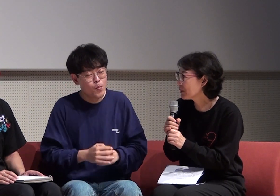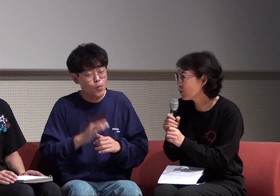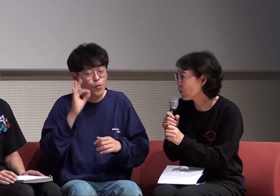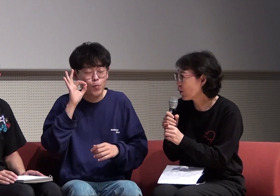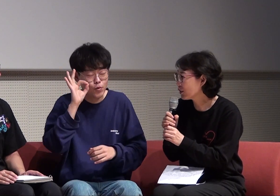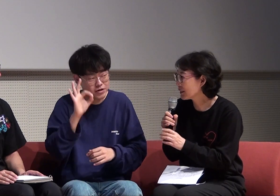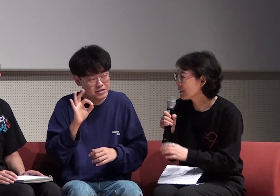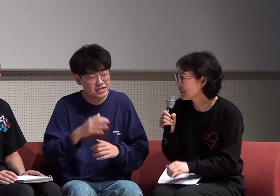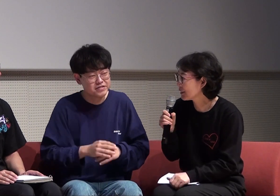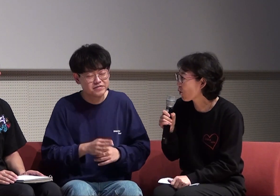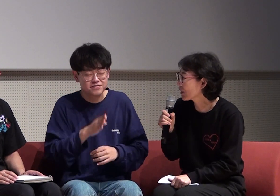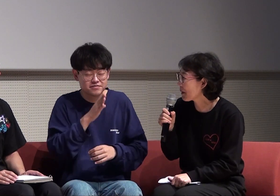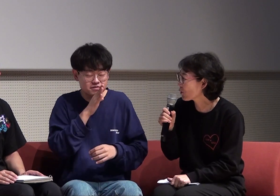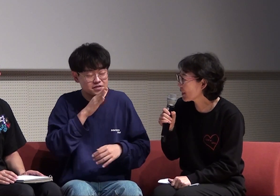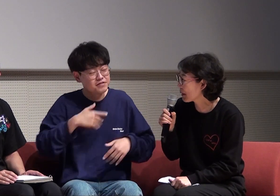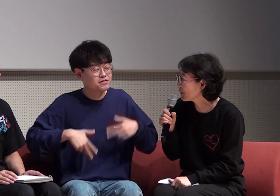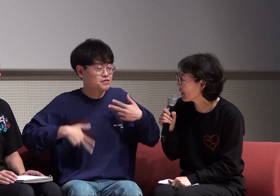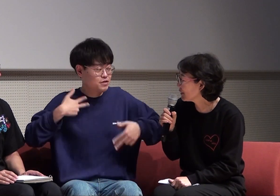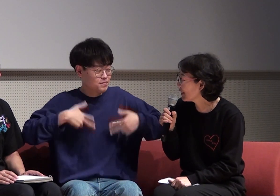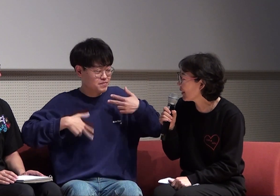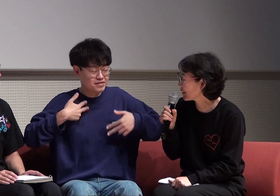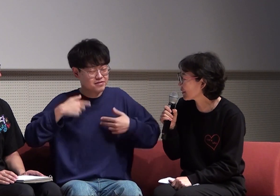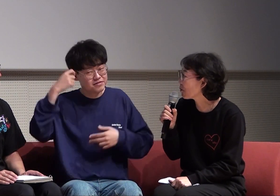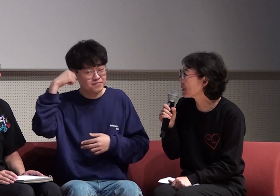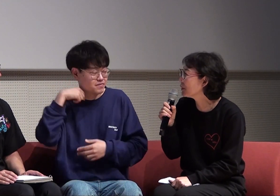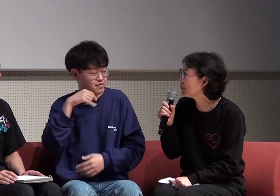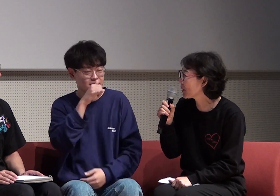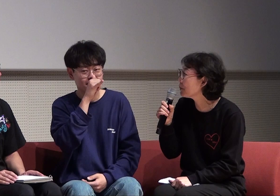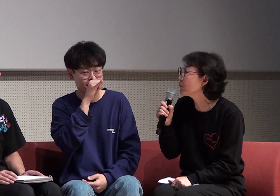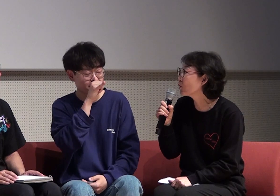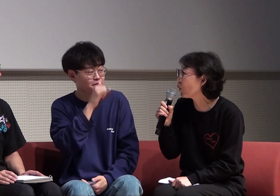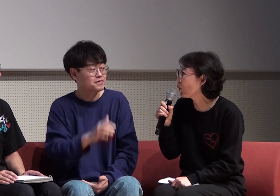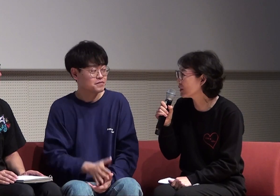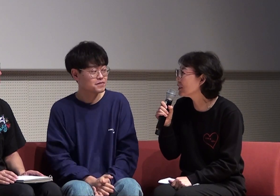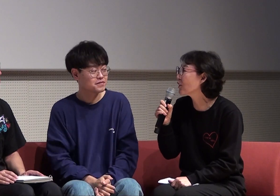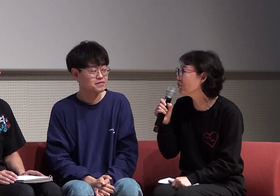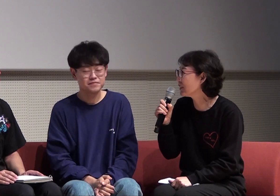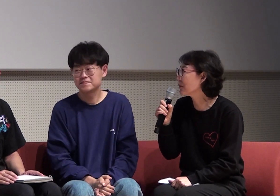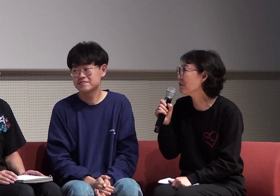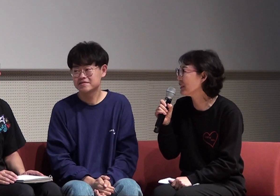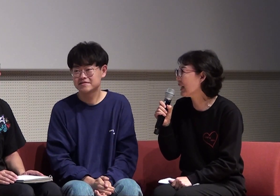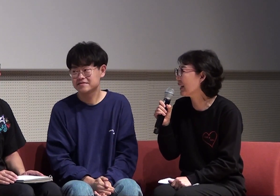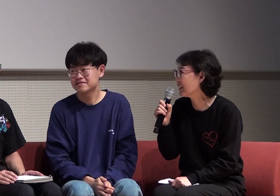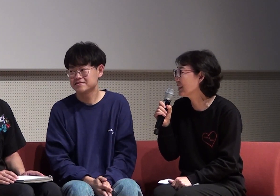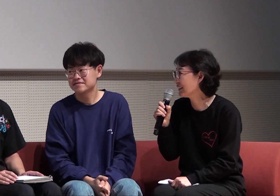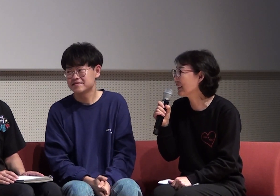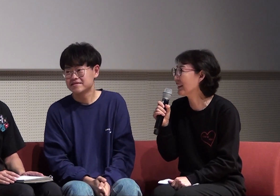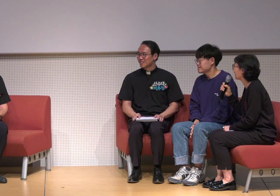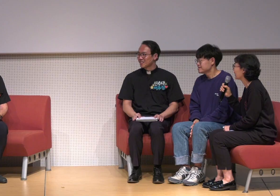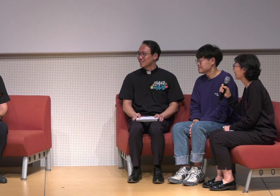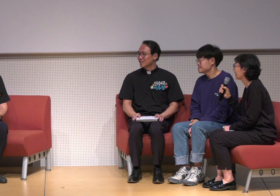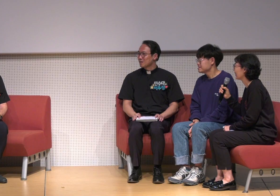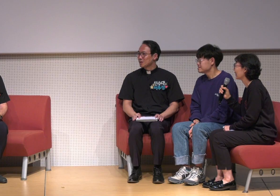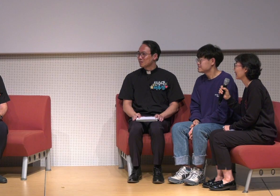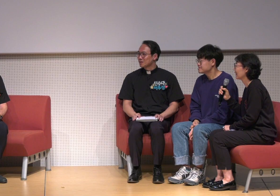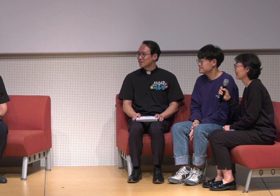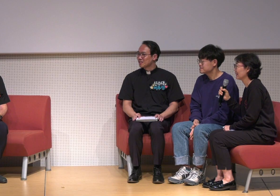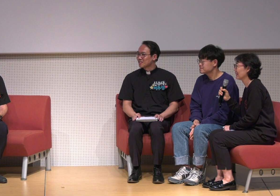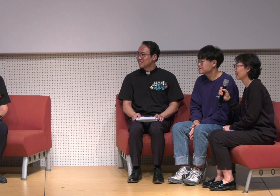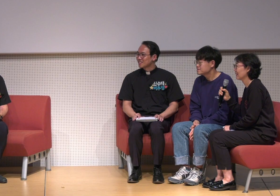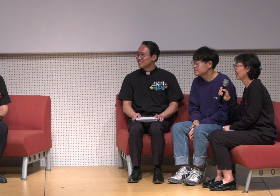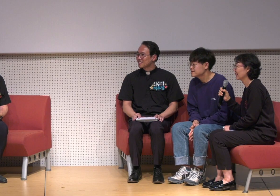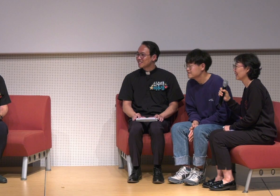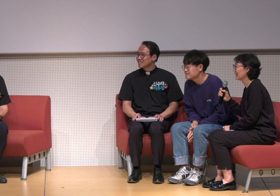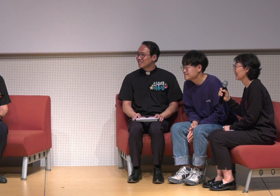오늘 처음 이곳 공개 방송에 참여했는데 정말 그 기쁘고 즐거운 느낌입니다. 네. 네, 벌써부터